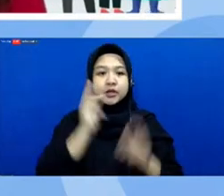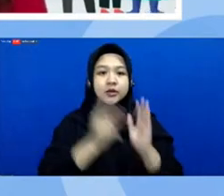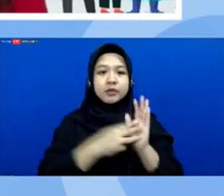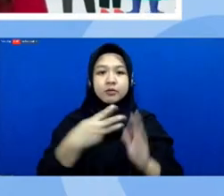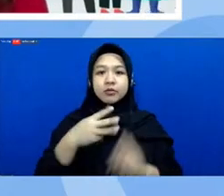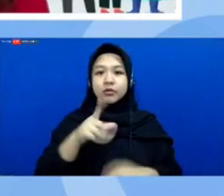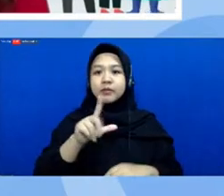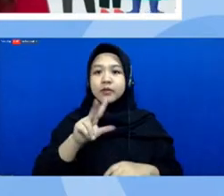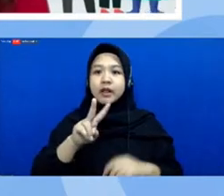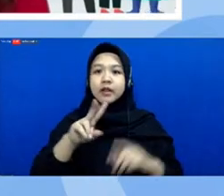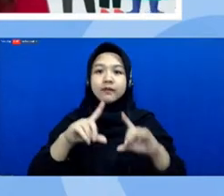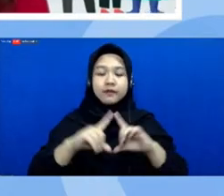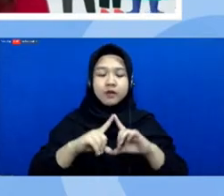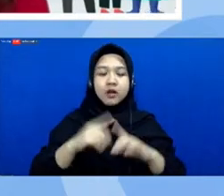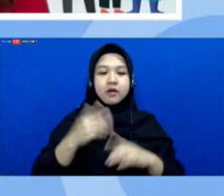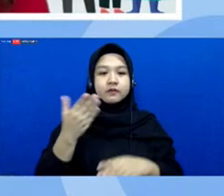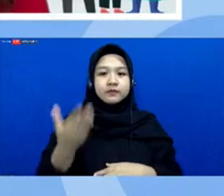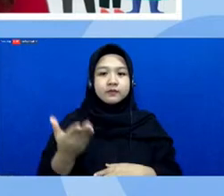merupakan